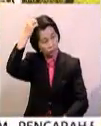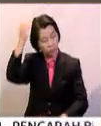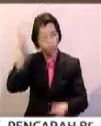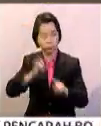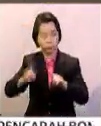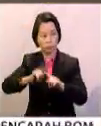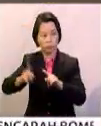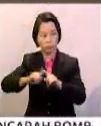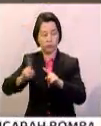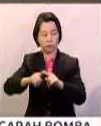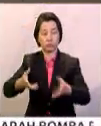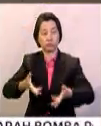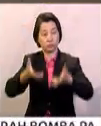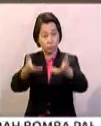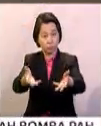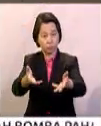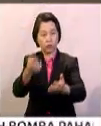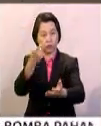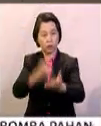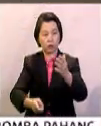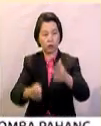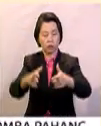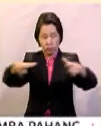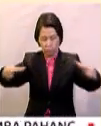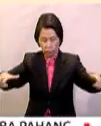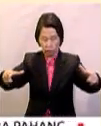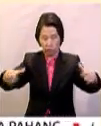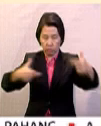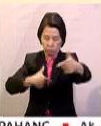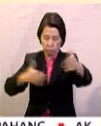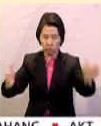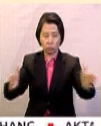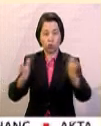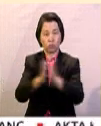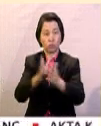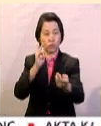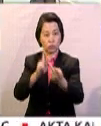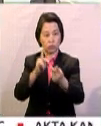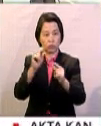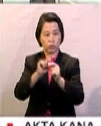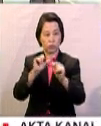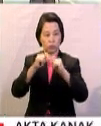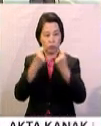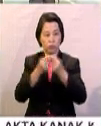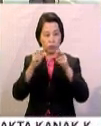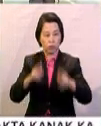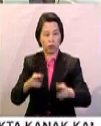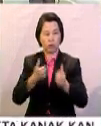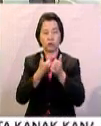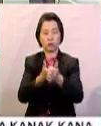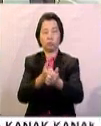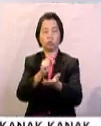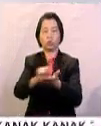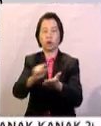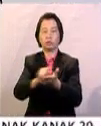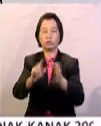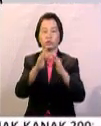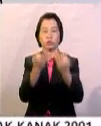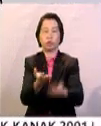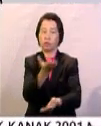Pelbagai jenis ditawarkan pada harga dan saiz yang sesuai bagi setiap golongan rakyat mengikut pendapatan isi rumah.